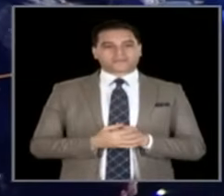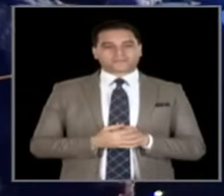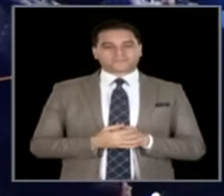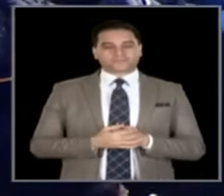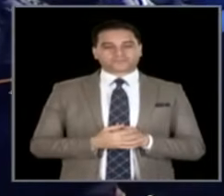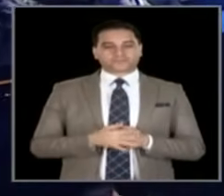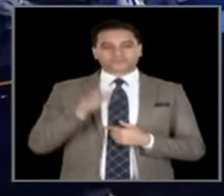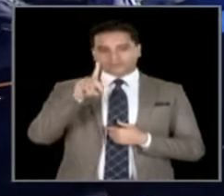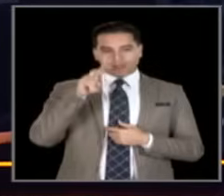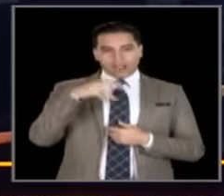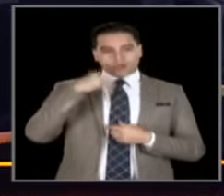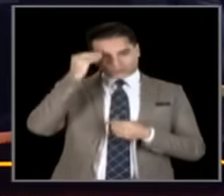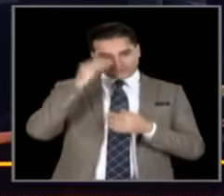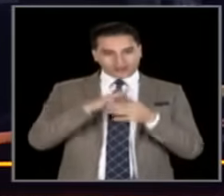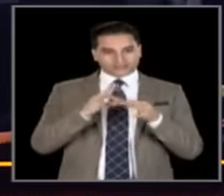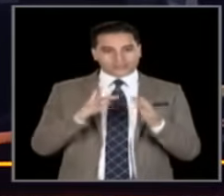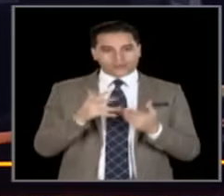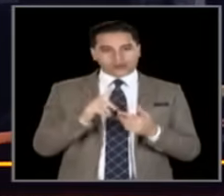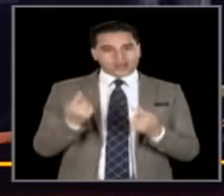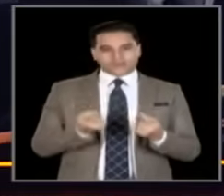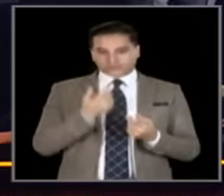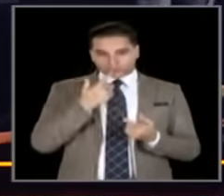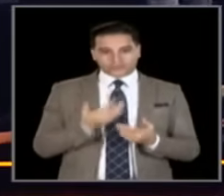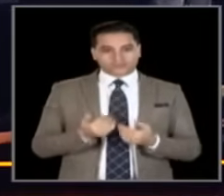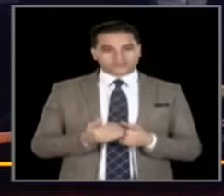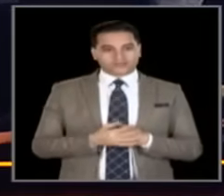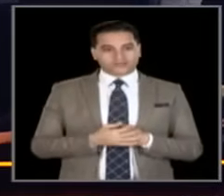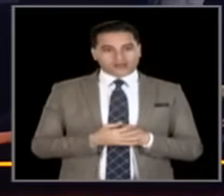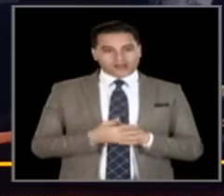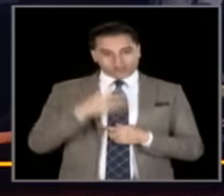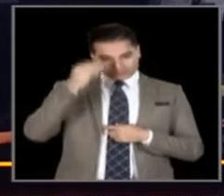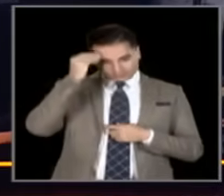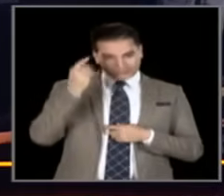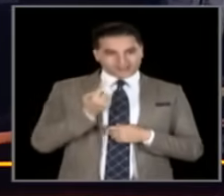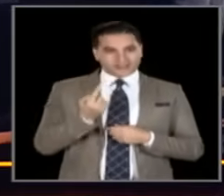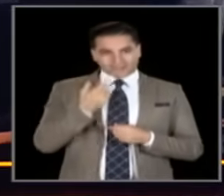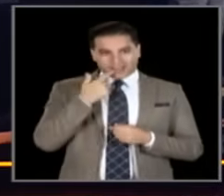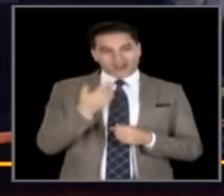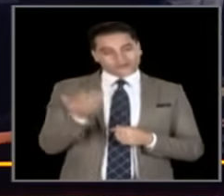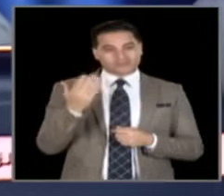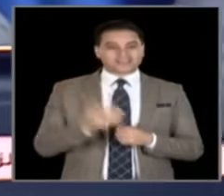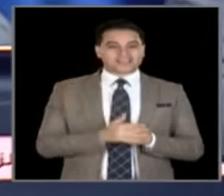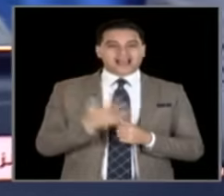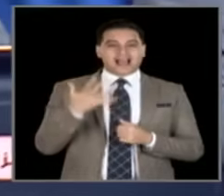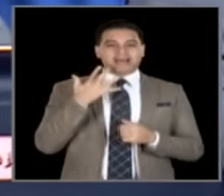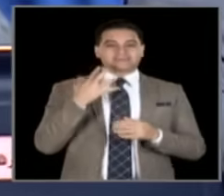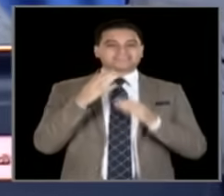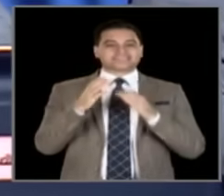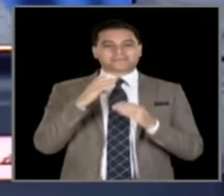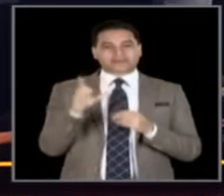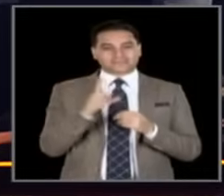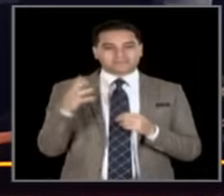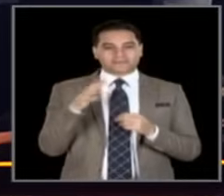كده عايز تعرفي ايه اللي حصل ولا لا ماشي عايز تعرفي ماشي هقوللك خمس اجابات